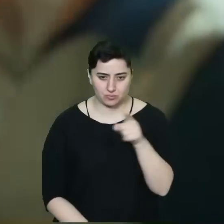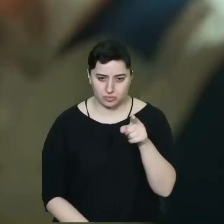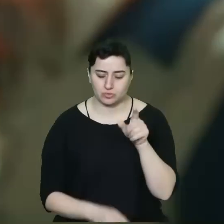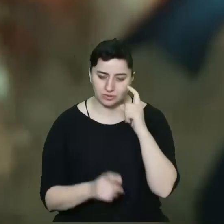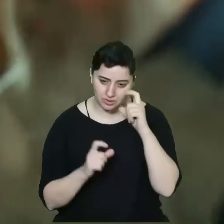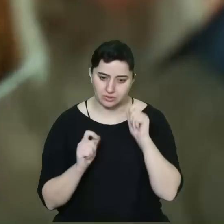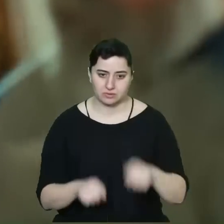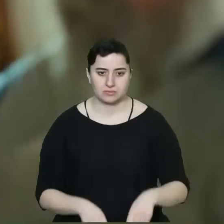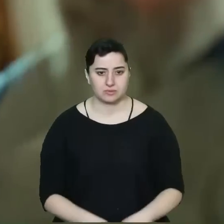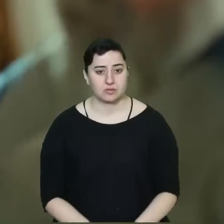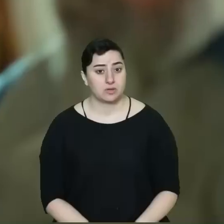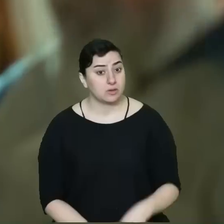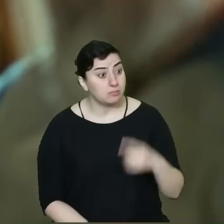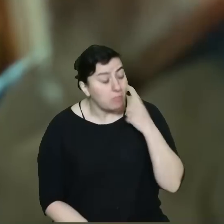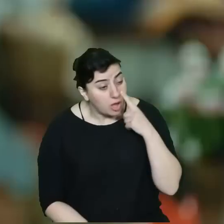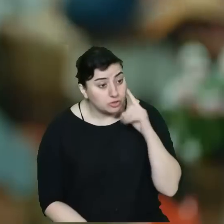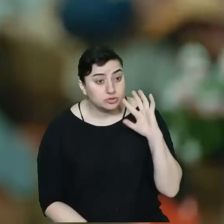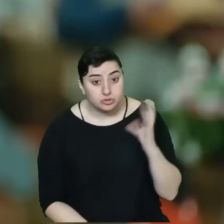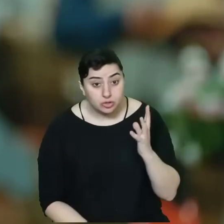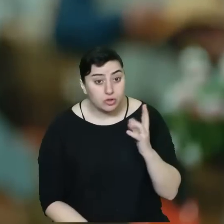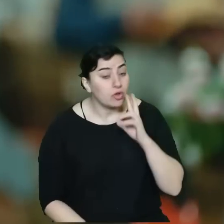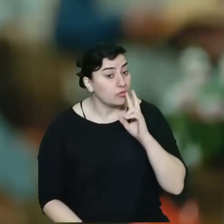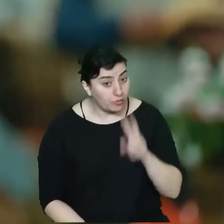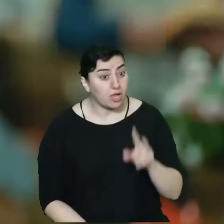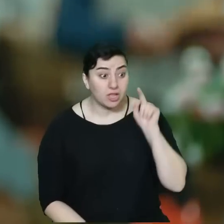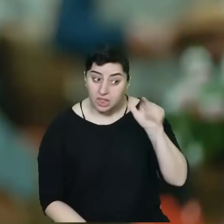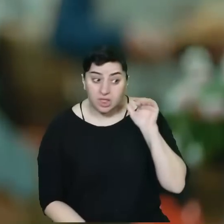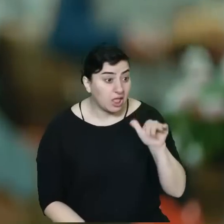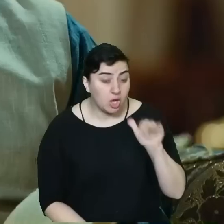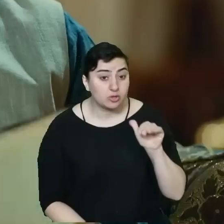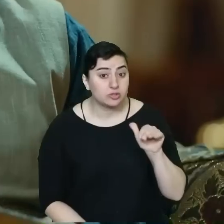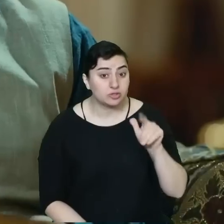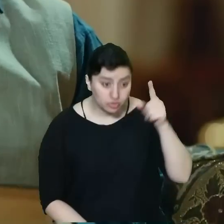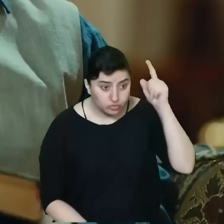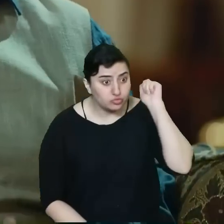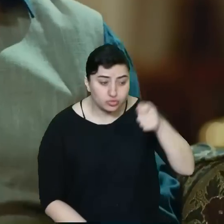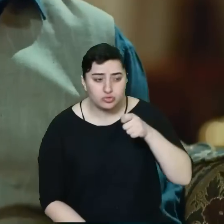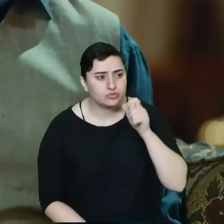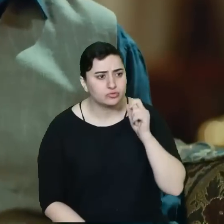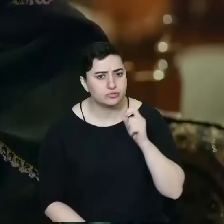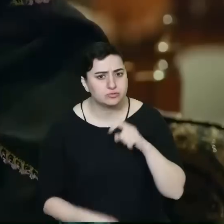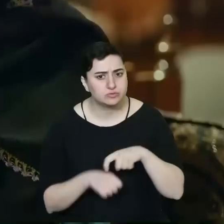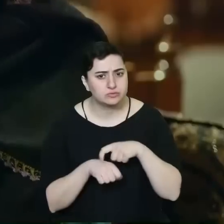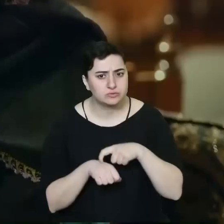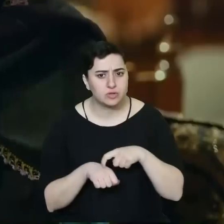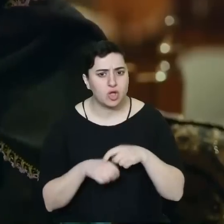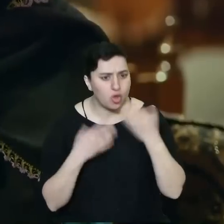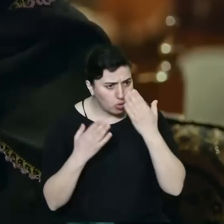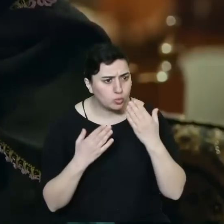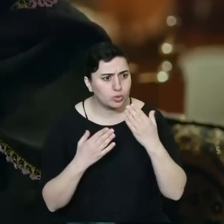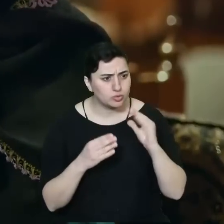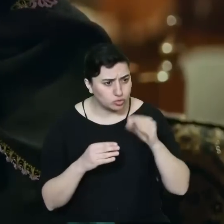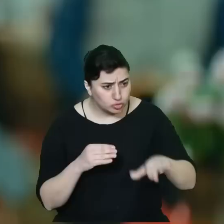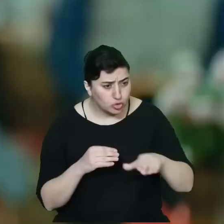koru. Bak şimdi. Vallahi gelirim oraya. Gel kafasını yüzerim onun. Okuldan